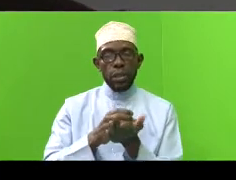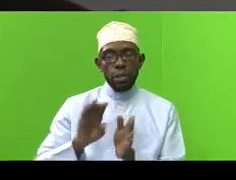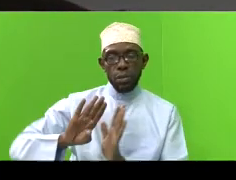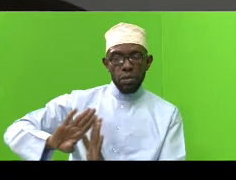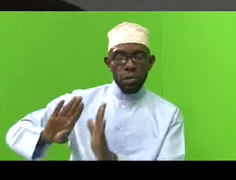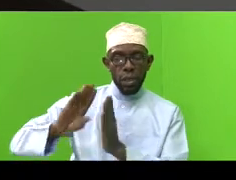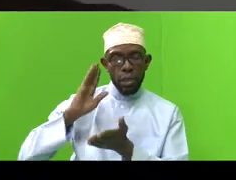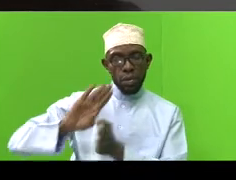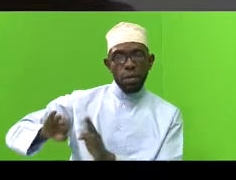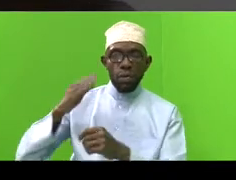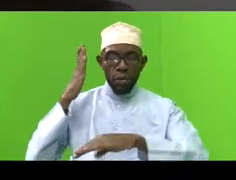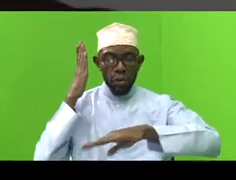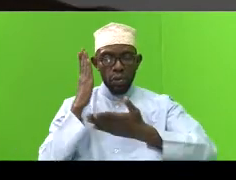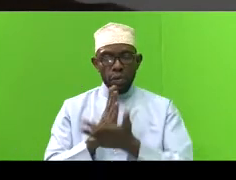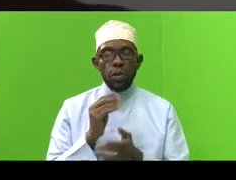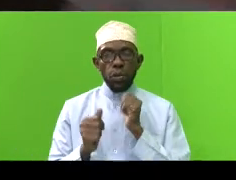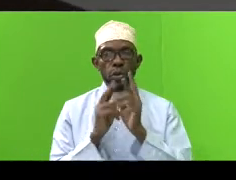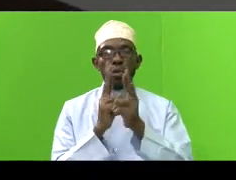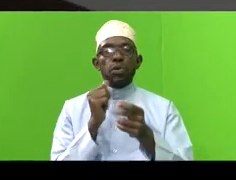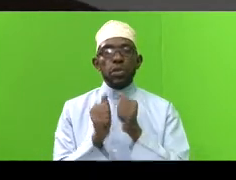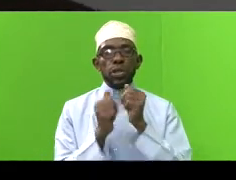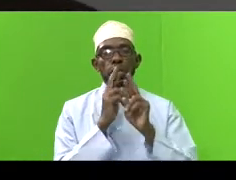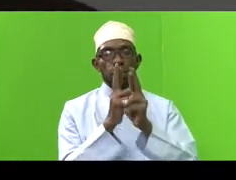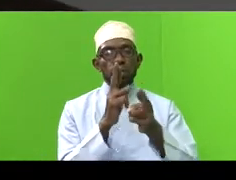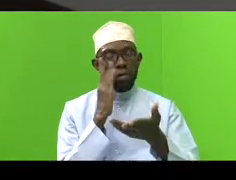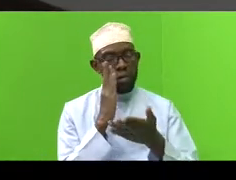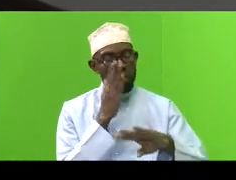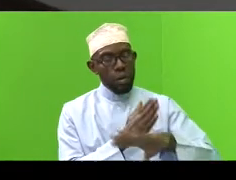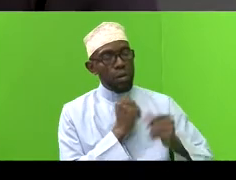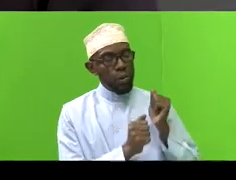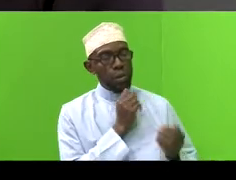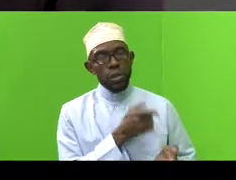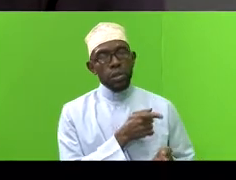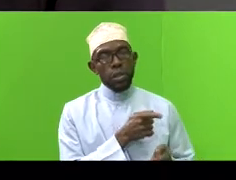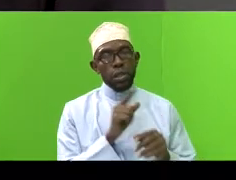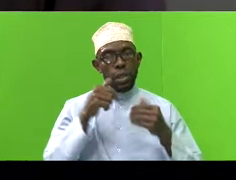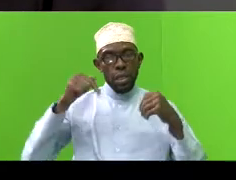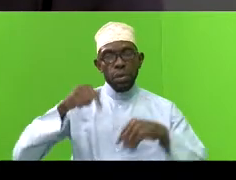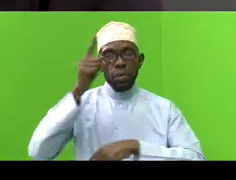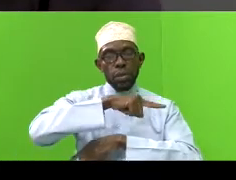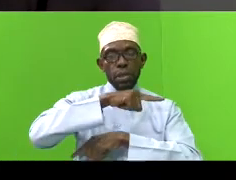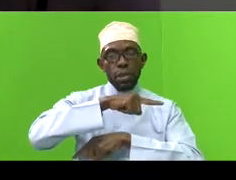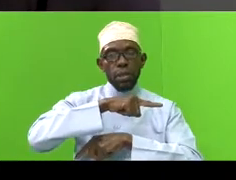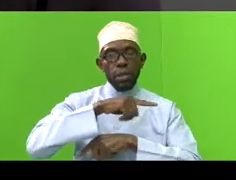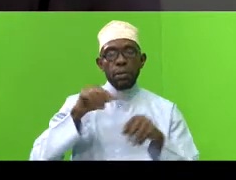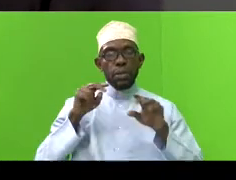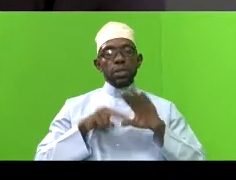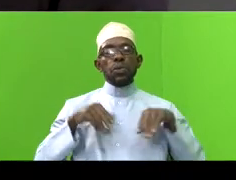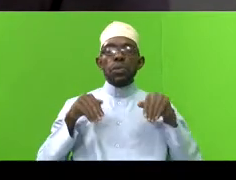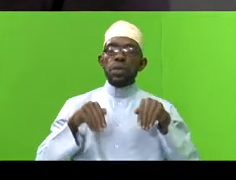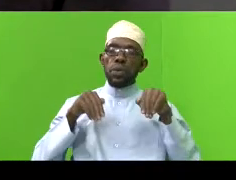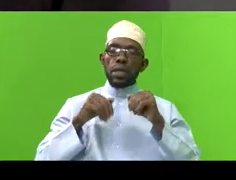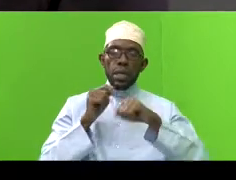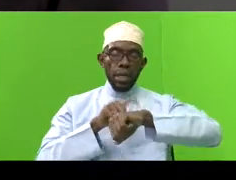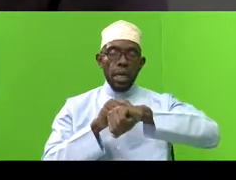za ukweli ni zipi na taarifa za urongo ni zipi kutoka kwa wateja wake nje. Siku hizi mtu hawezi kaa ngoje ifike saa